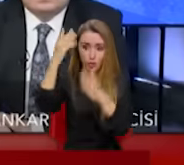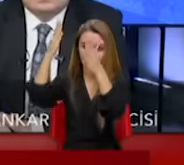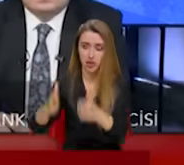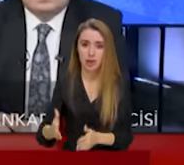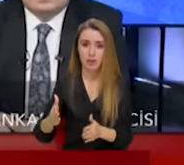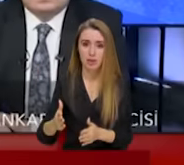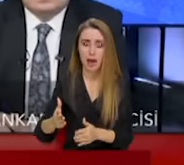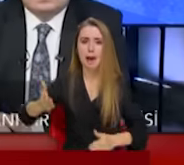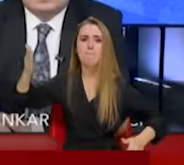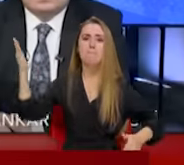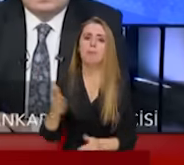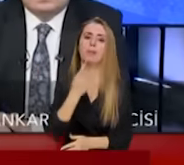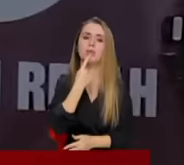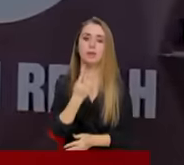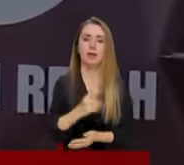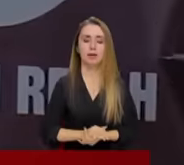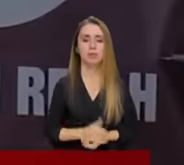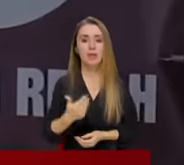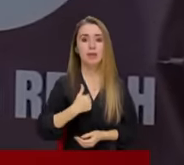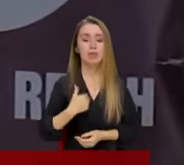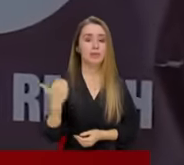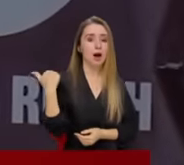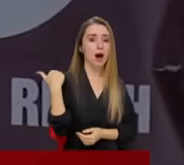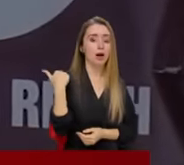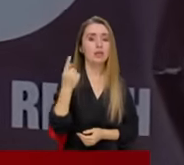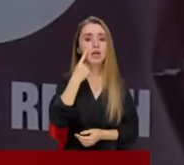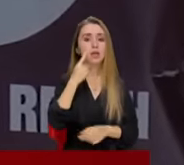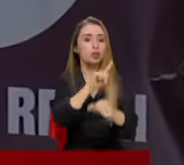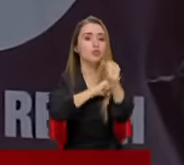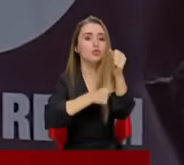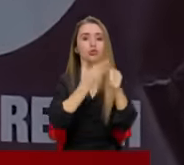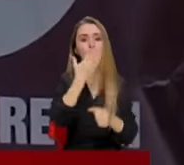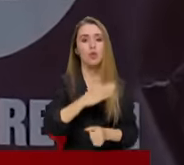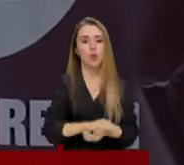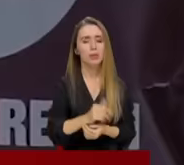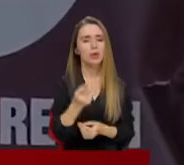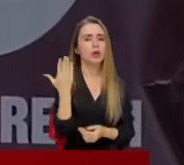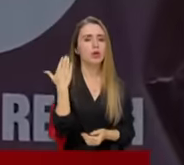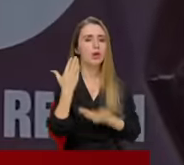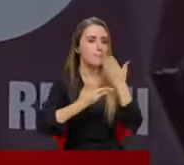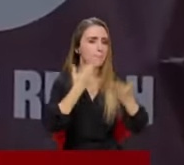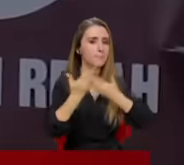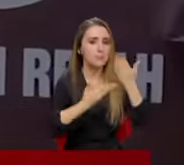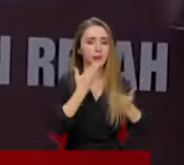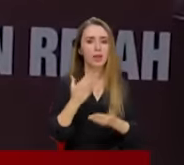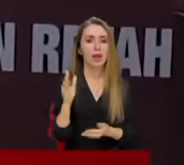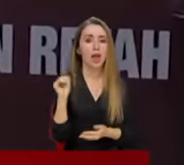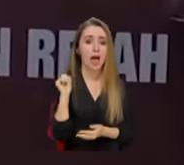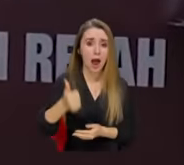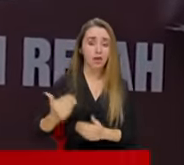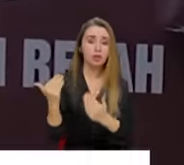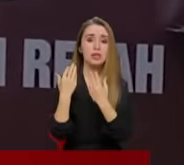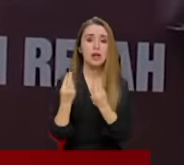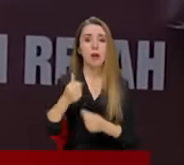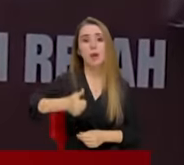Cumhurbaşkanımızı arkadan önden hançerlemektir. Bizim arkamızda ne devlet gücü var, ne de biraz önce bahsettim, her gün bize desteğe gelen